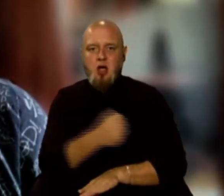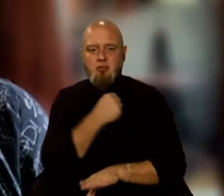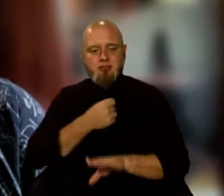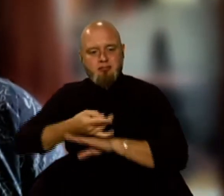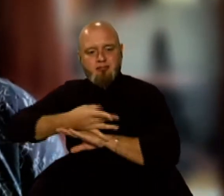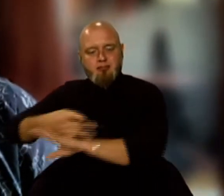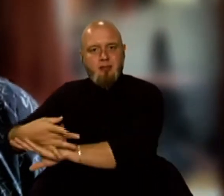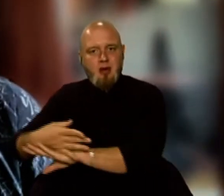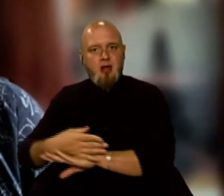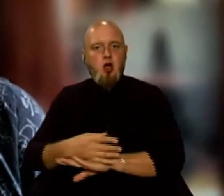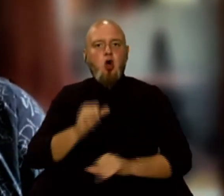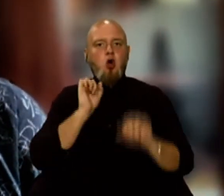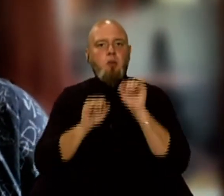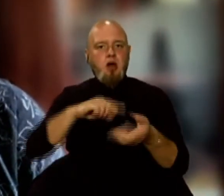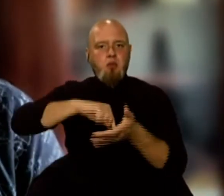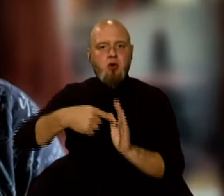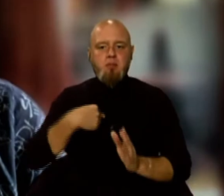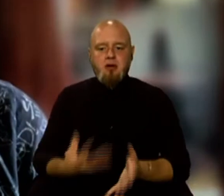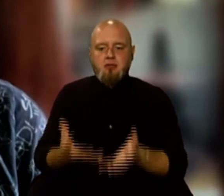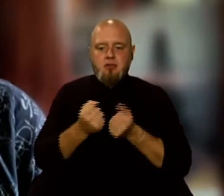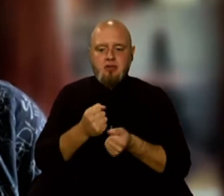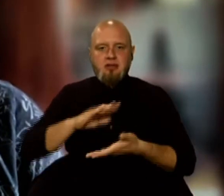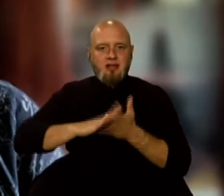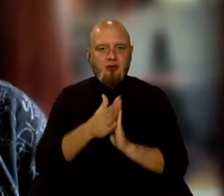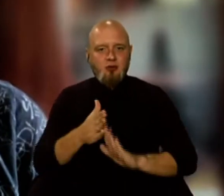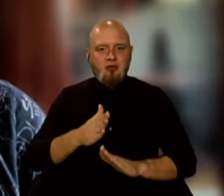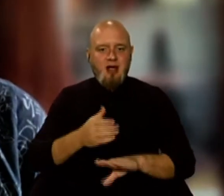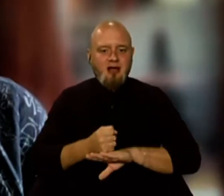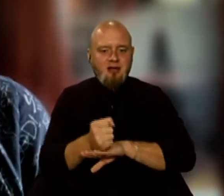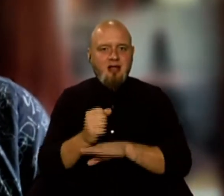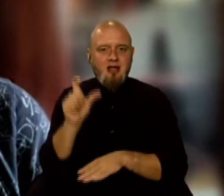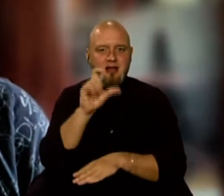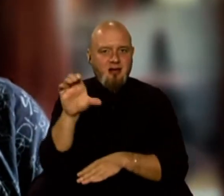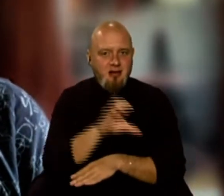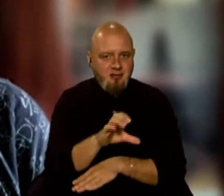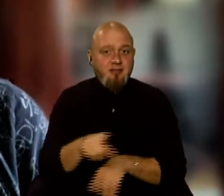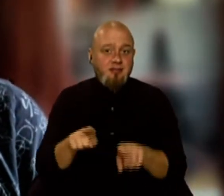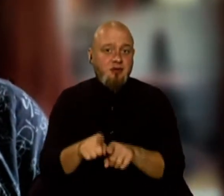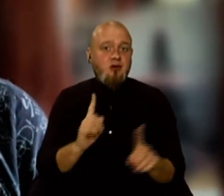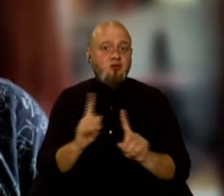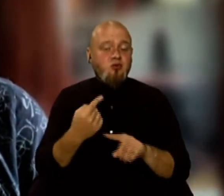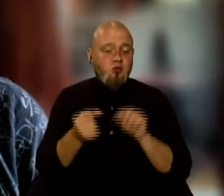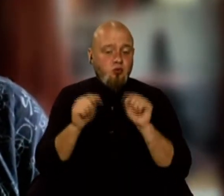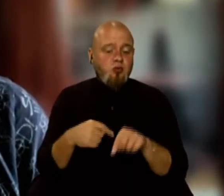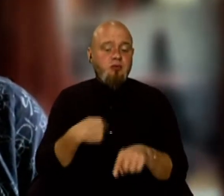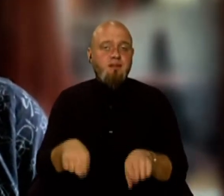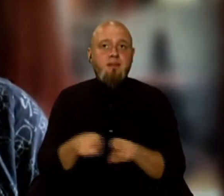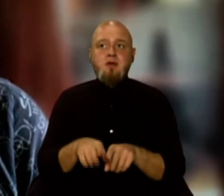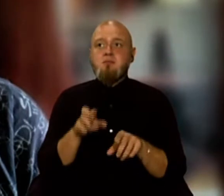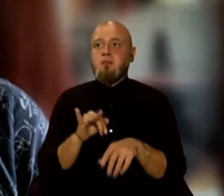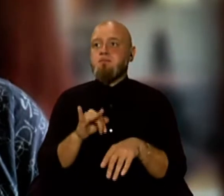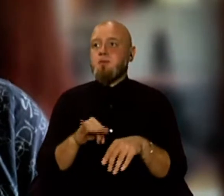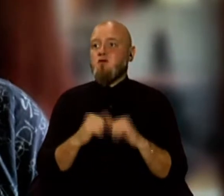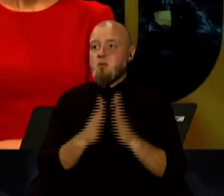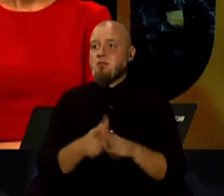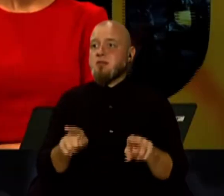командні пункти, і ми набули статус кандидата в Європейський Союз. Так що тут ми так, в принципі,